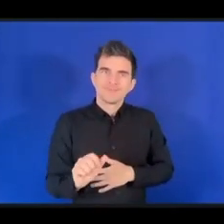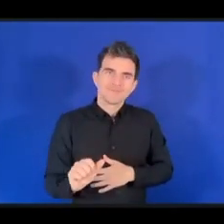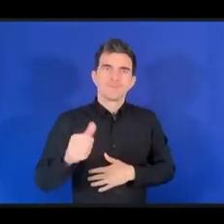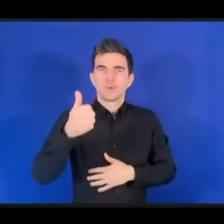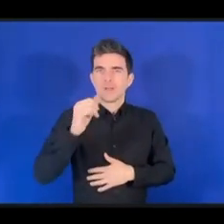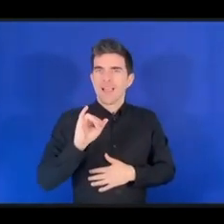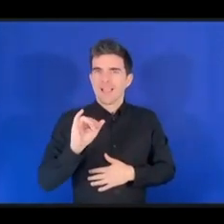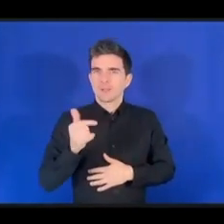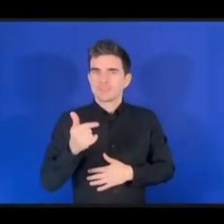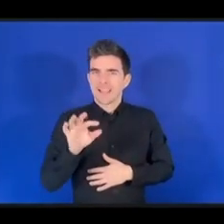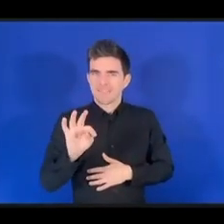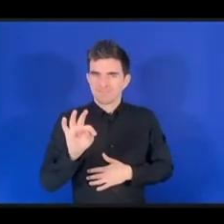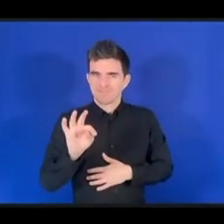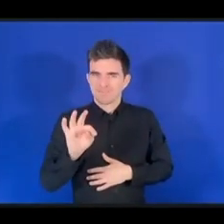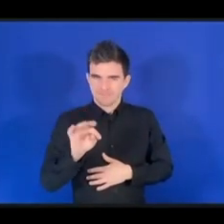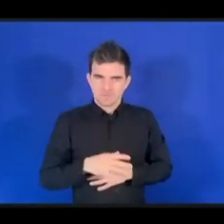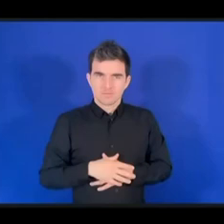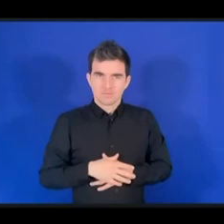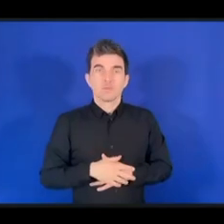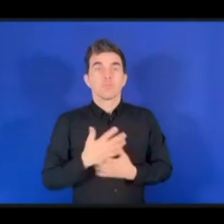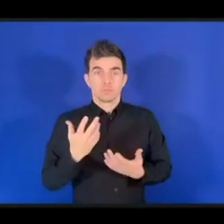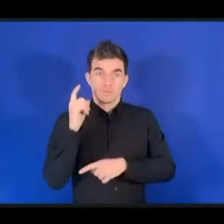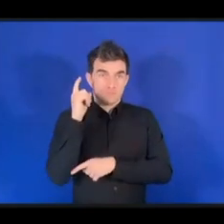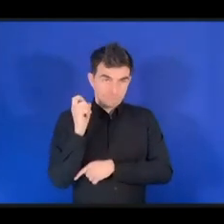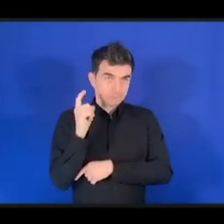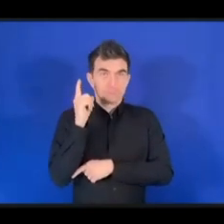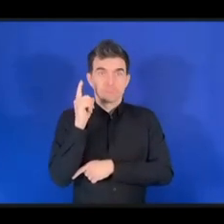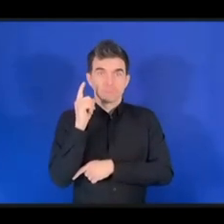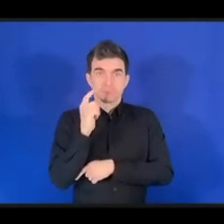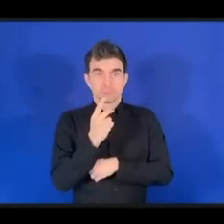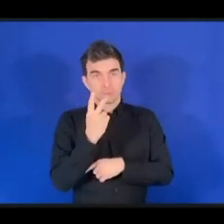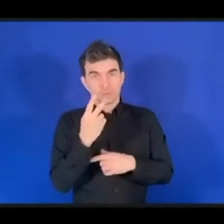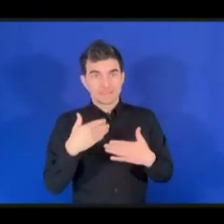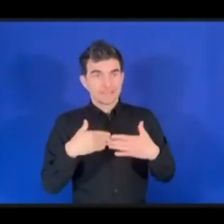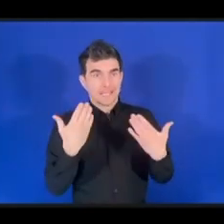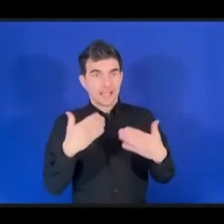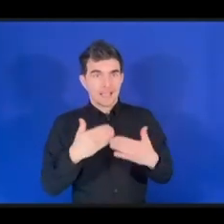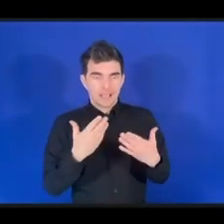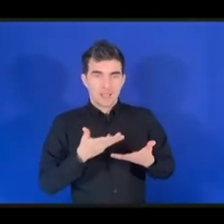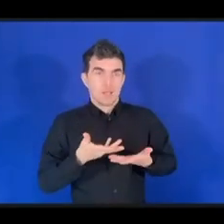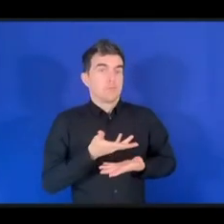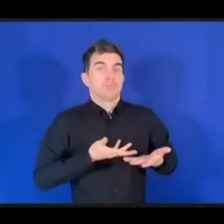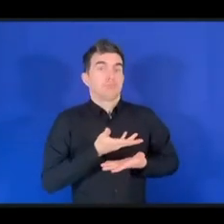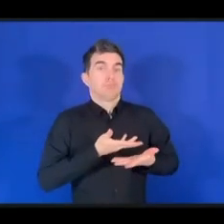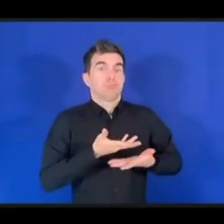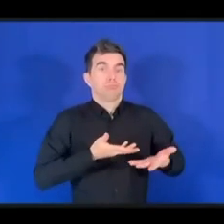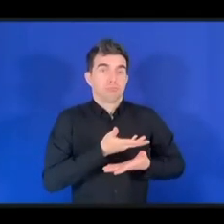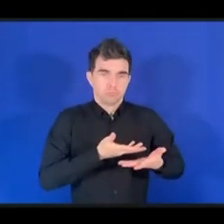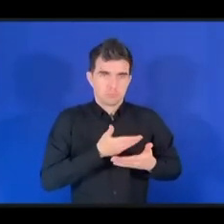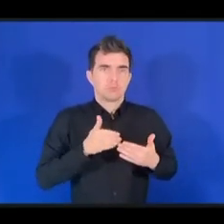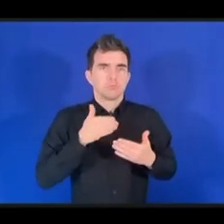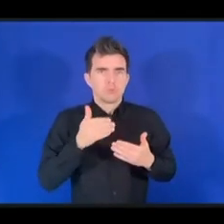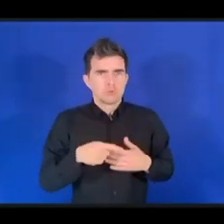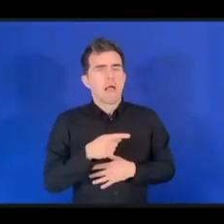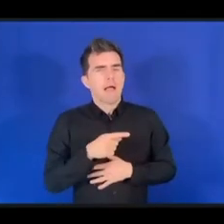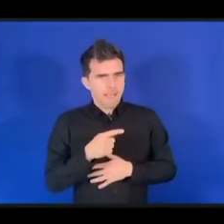موضوع ما هي حوكمه الانترنت وكانت لدينا فرصه لكي نشيد بشخصين